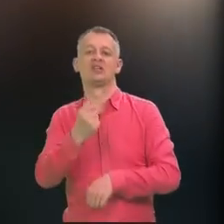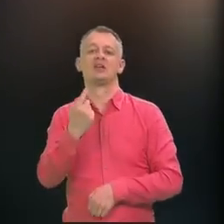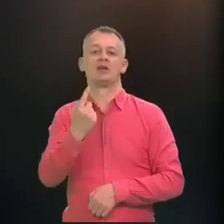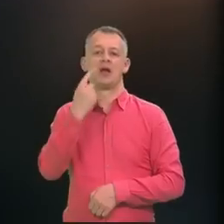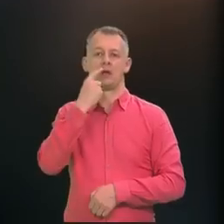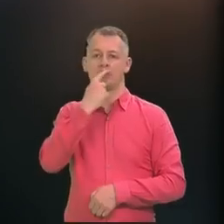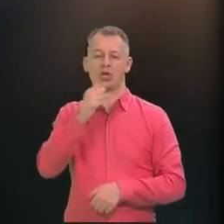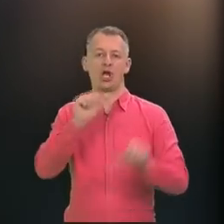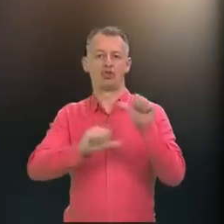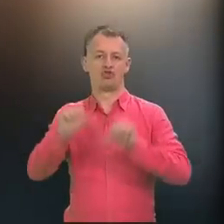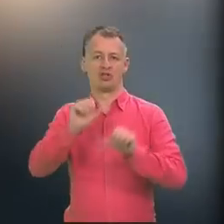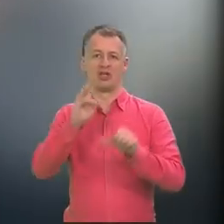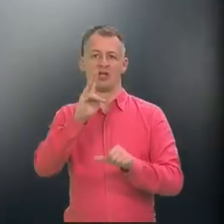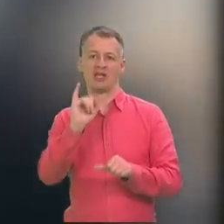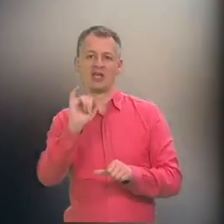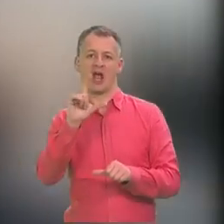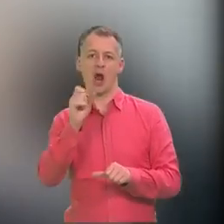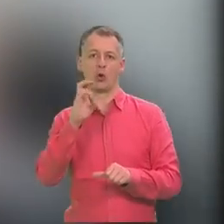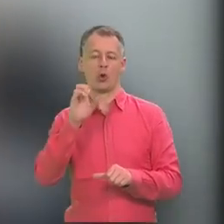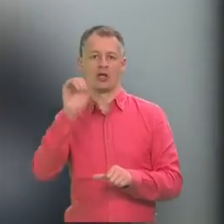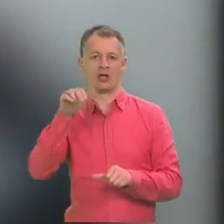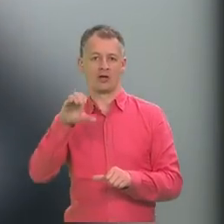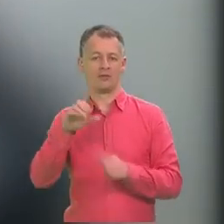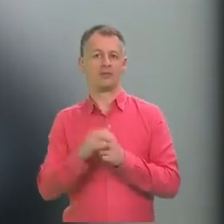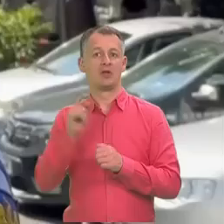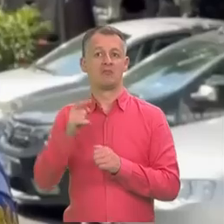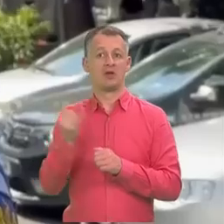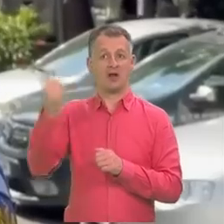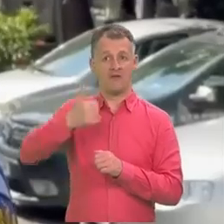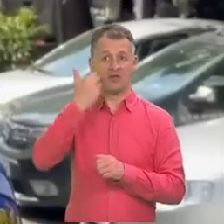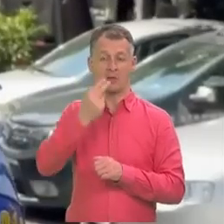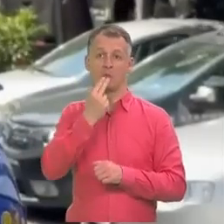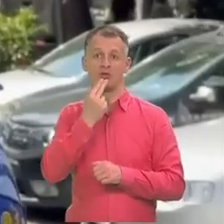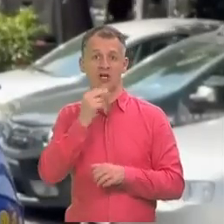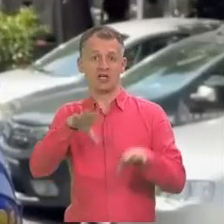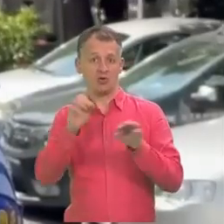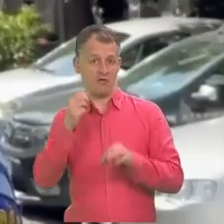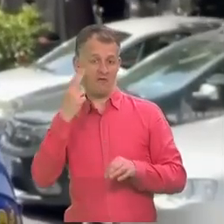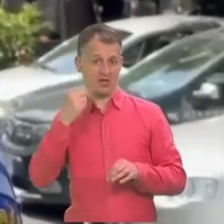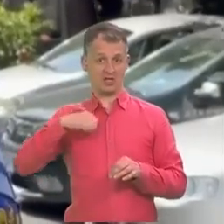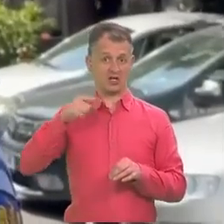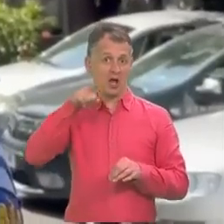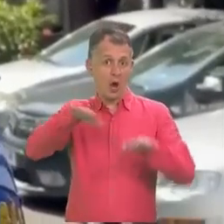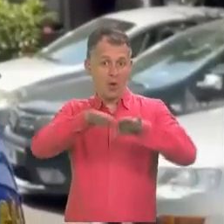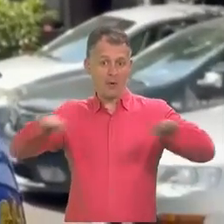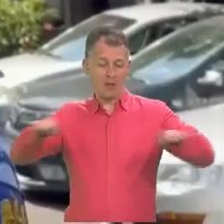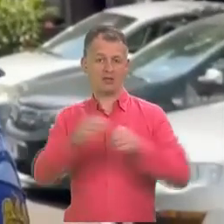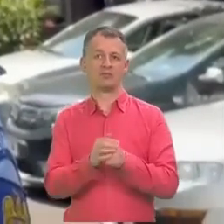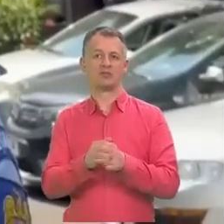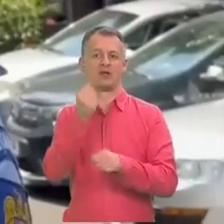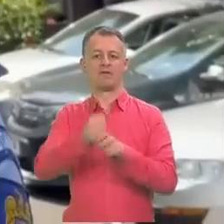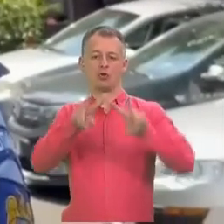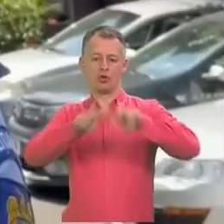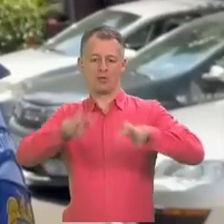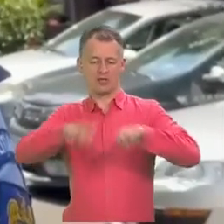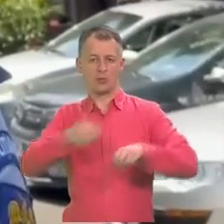în care au intervenit oamenii legii, pe masa de operație se afla o tânără de 18 ani. Polițiștii secției 26 au efectuat o percheziție domiciliară în